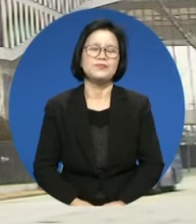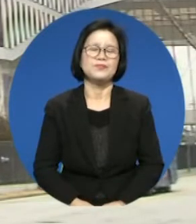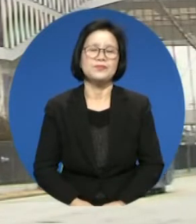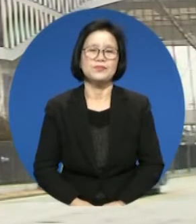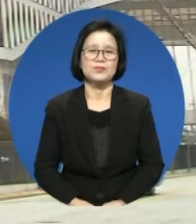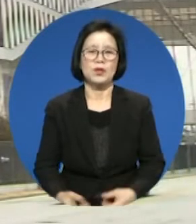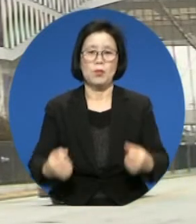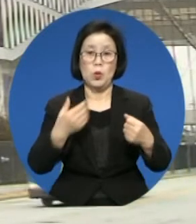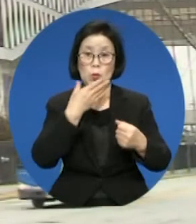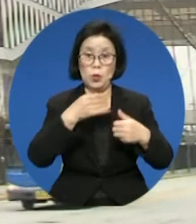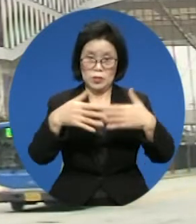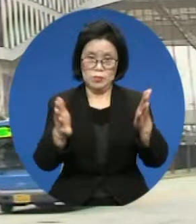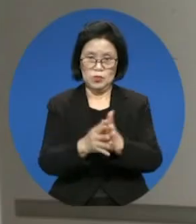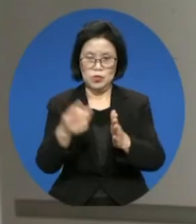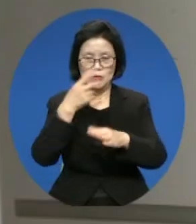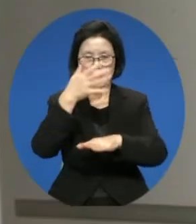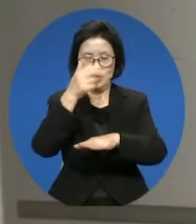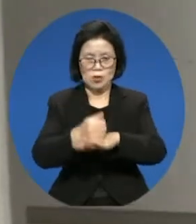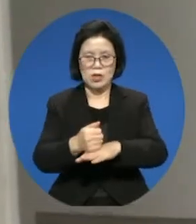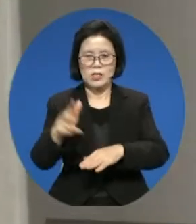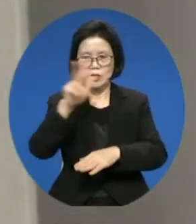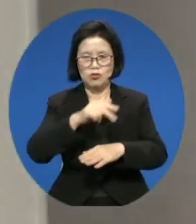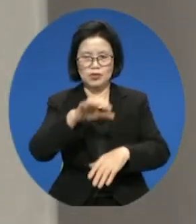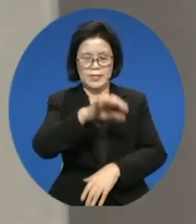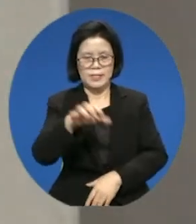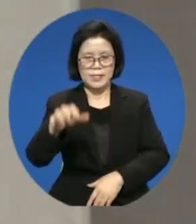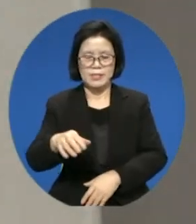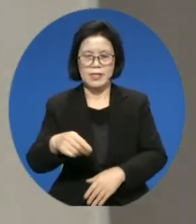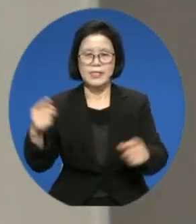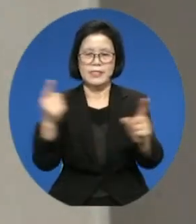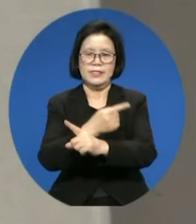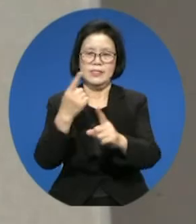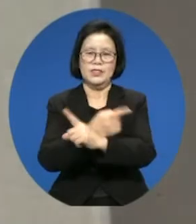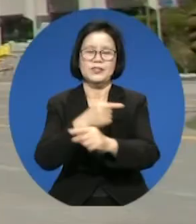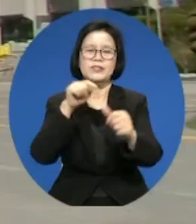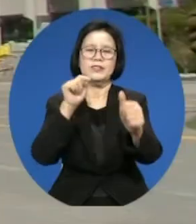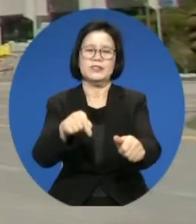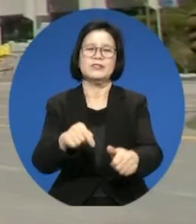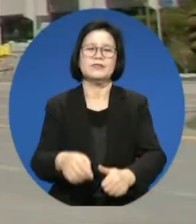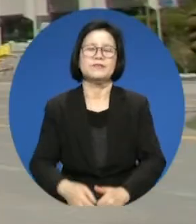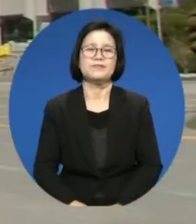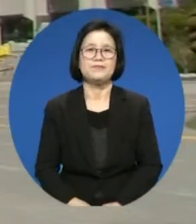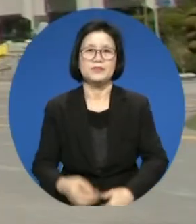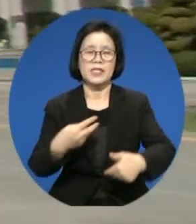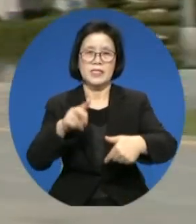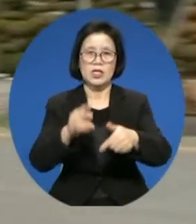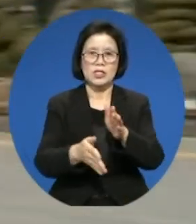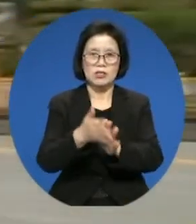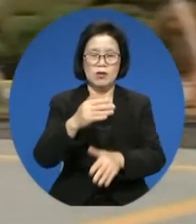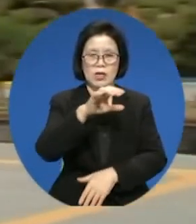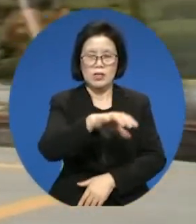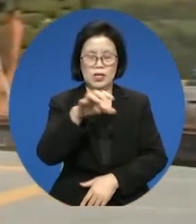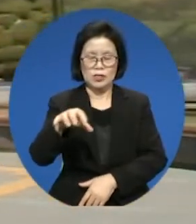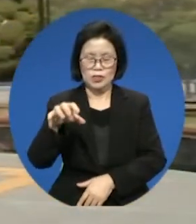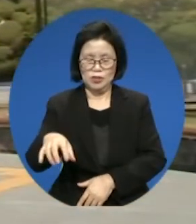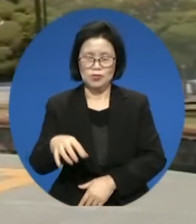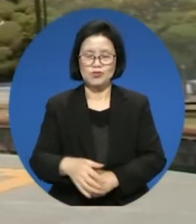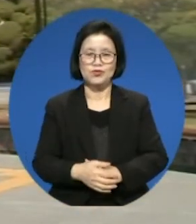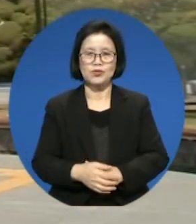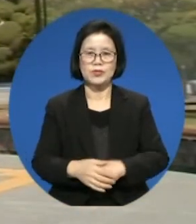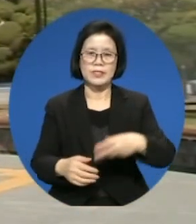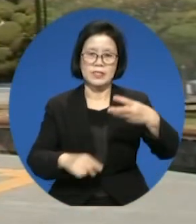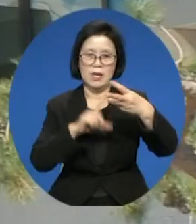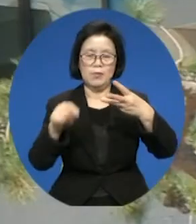보건복지부는 조사 결과를 토대로 전국 지자체 시정할 것을 지시했습니다 인천시와 관내 10개 군 구는 오는